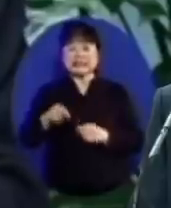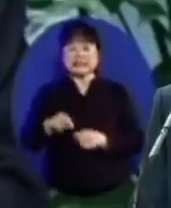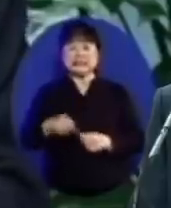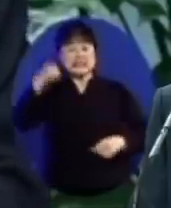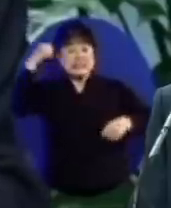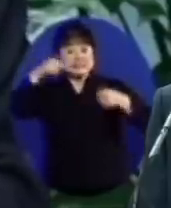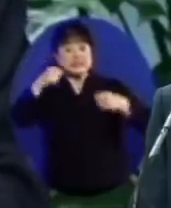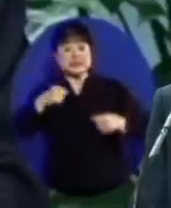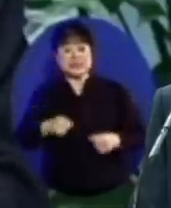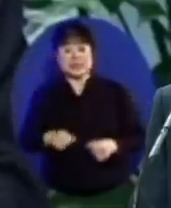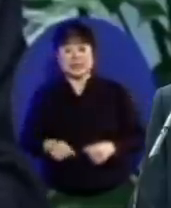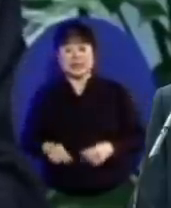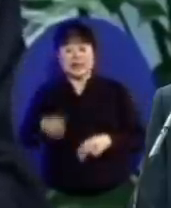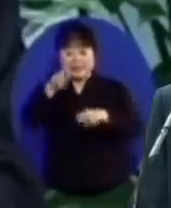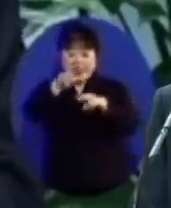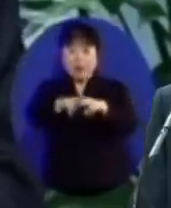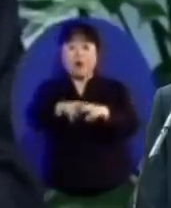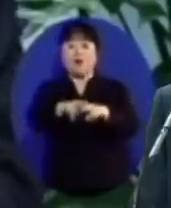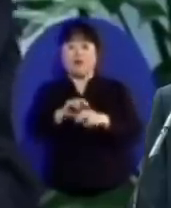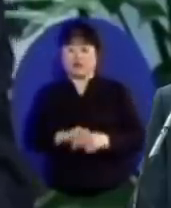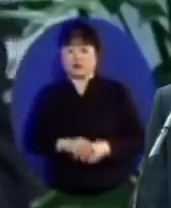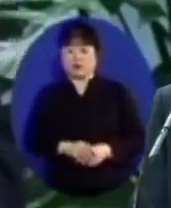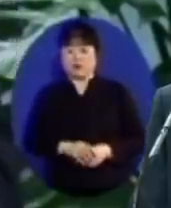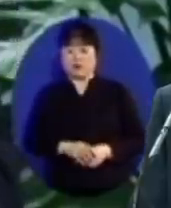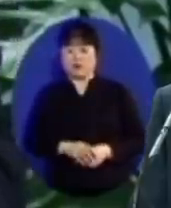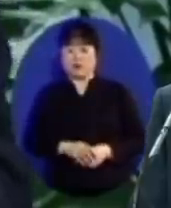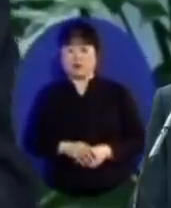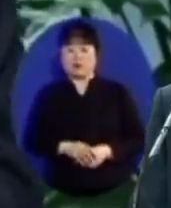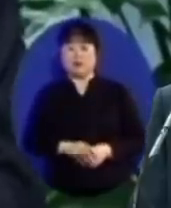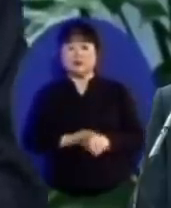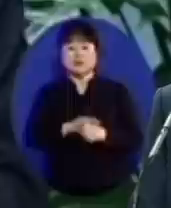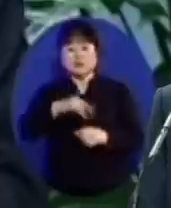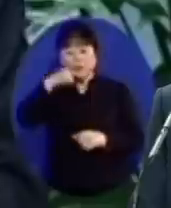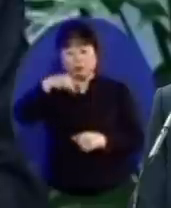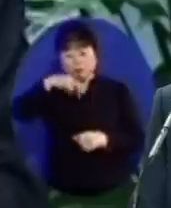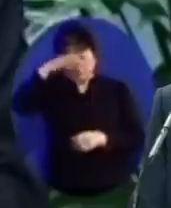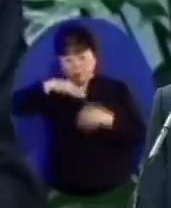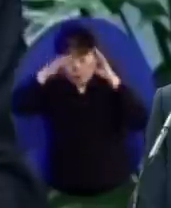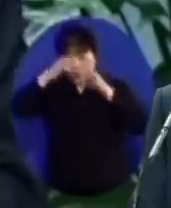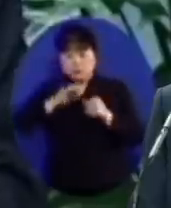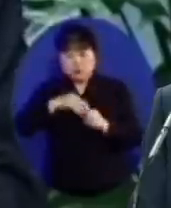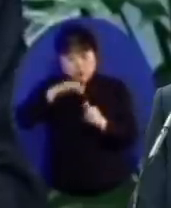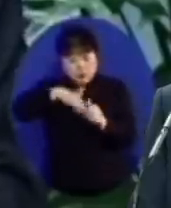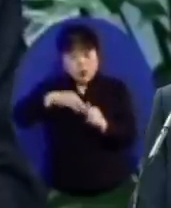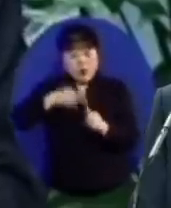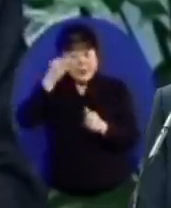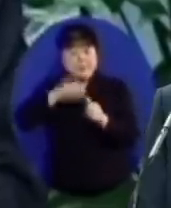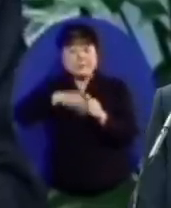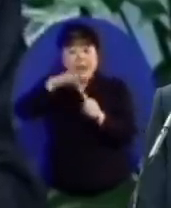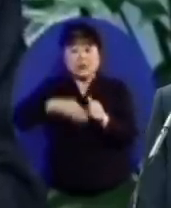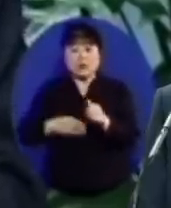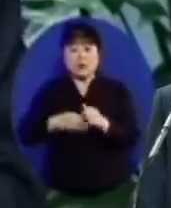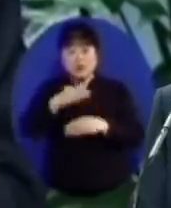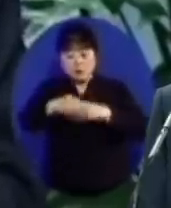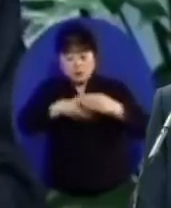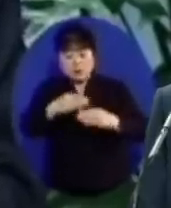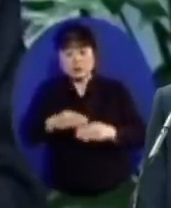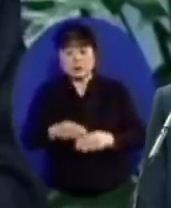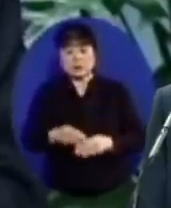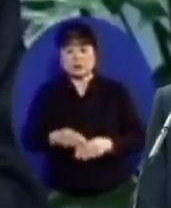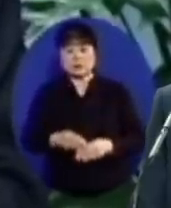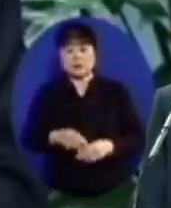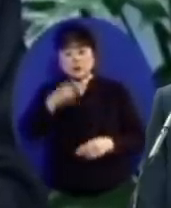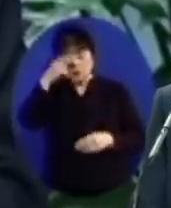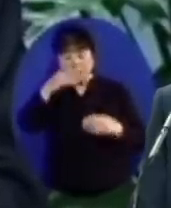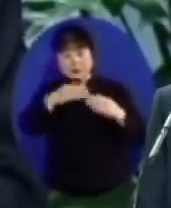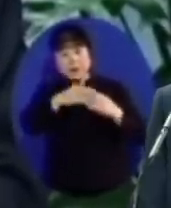와서 내려서 그 사람을 포도주를 붓고 기름을 바르고 붕대로 싸매어서 주막집에 가서 치료해